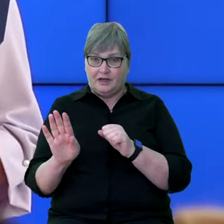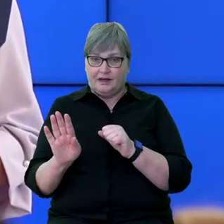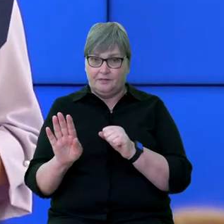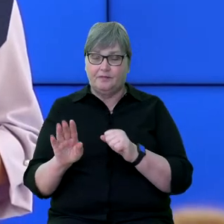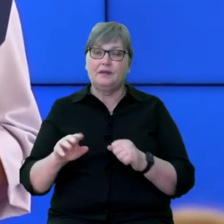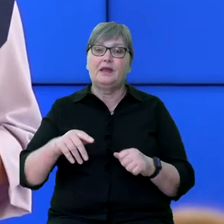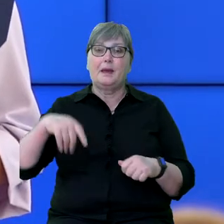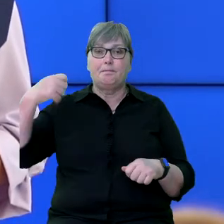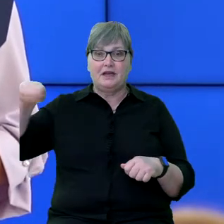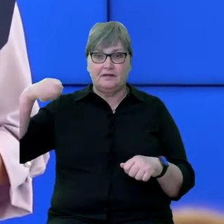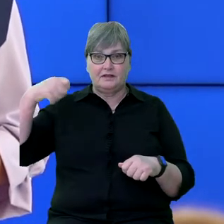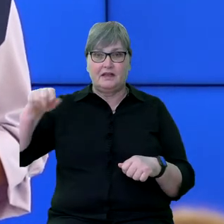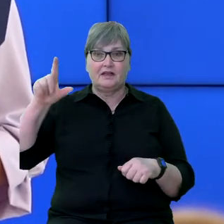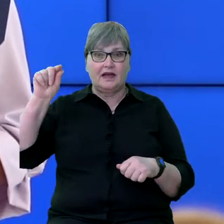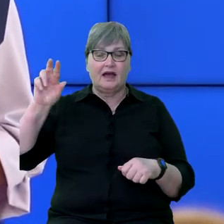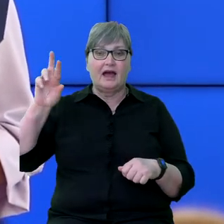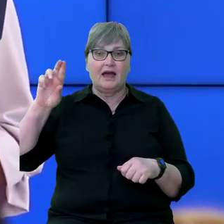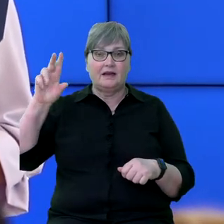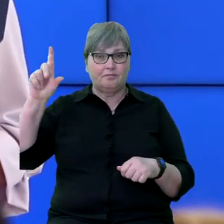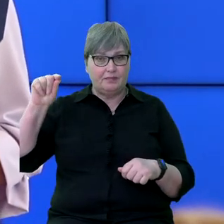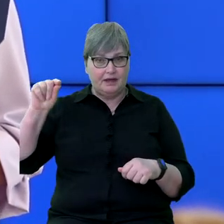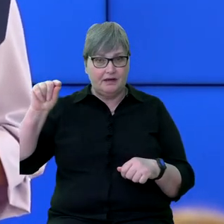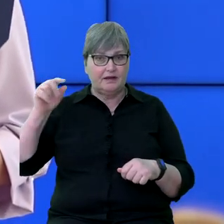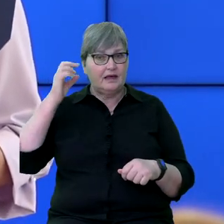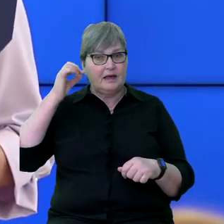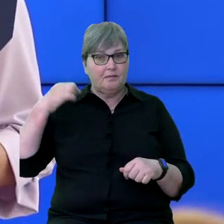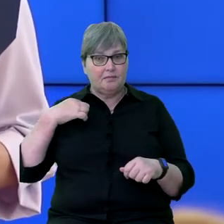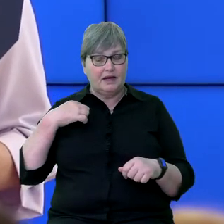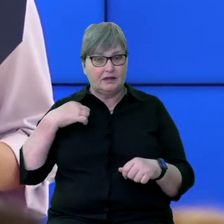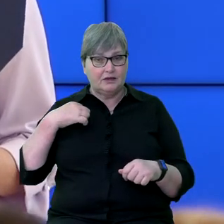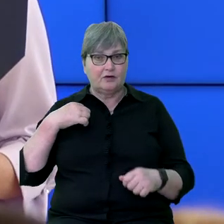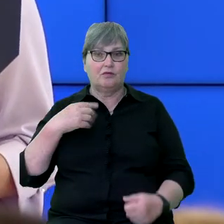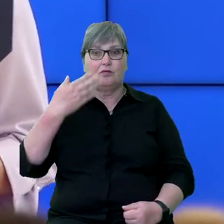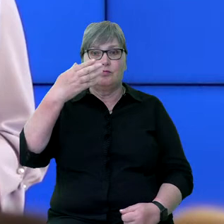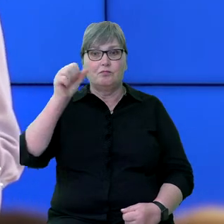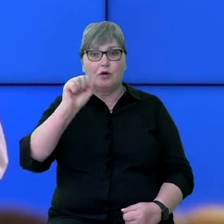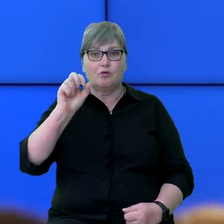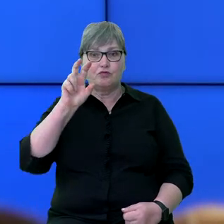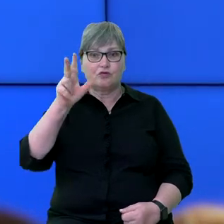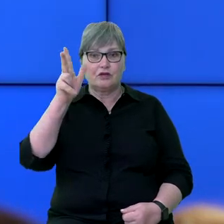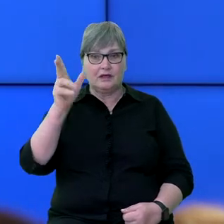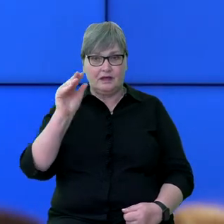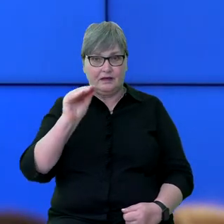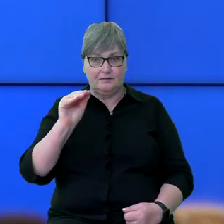dyrektor generalną w Kancelarii Prezydenta, panią Barbarę Brodowską-Mączkę.